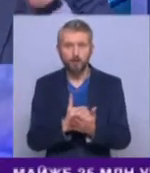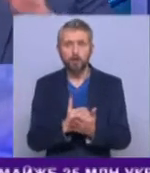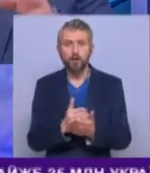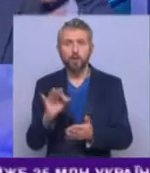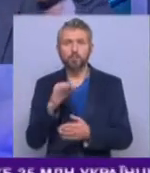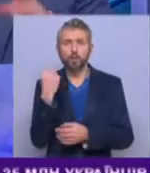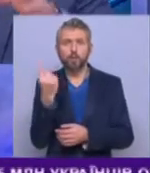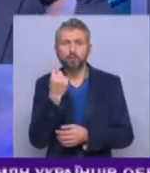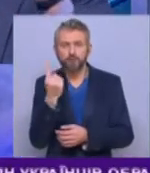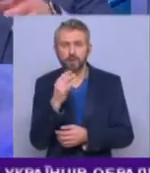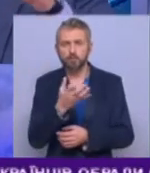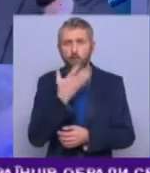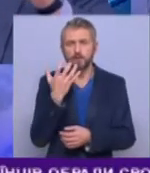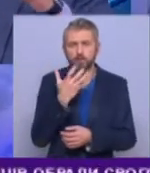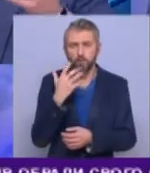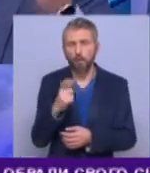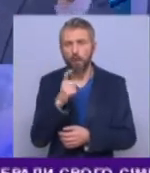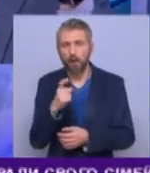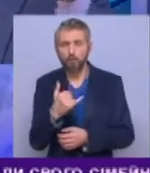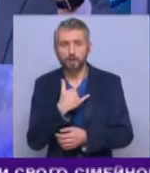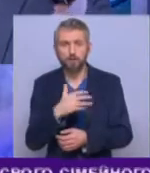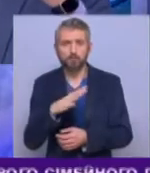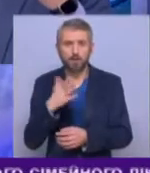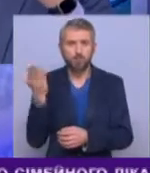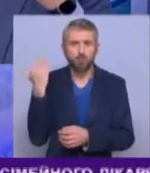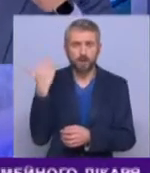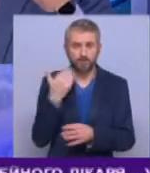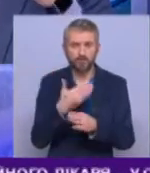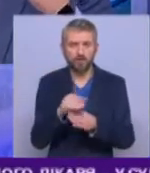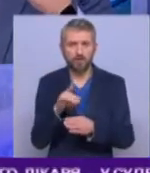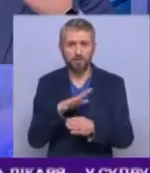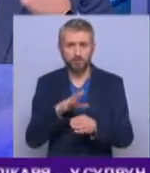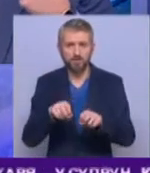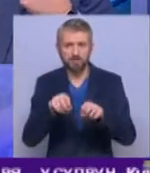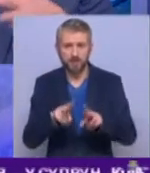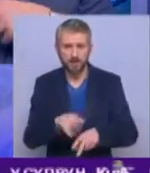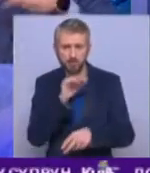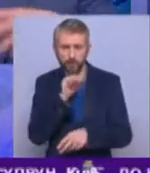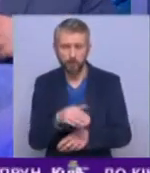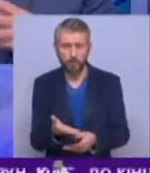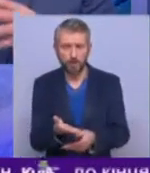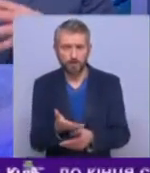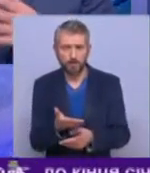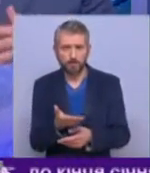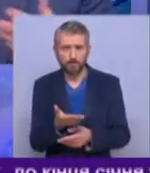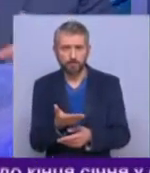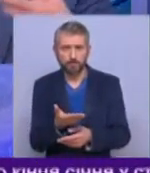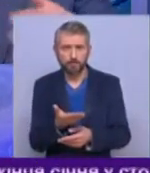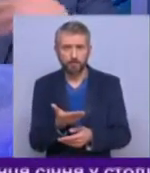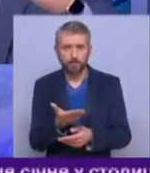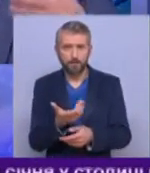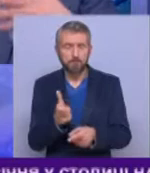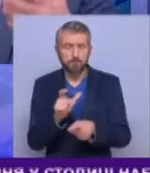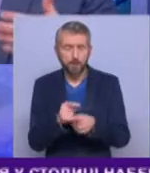про лічильники, про тепло, про газ, про все в нас була попередня частина, там сиділи спеціалісти, професіонали, якби більш, можливо,